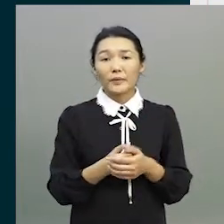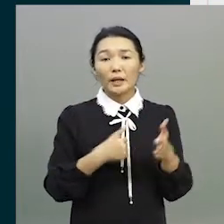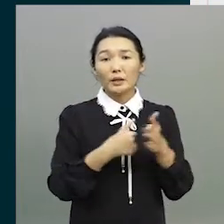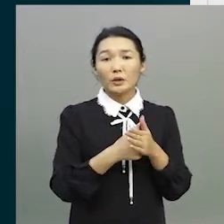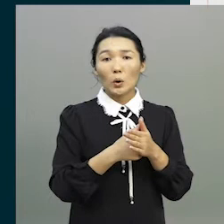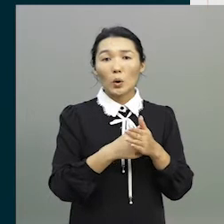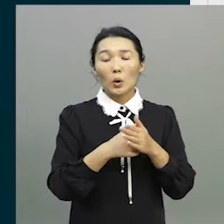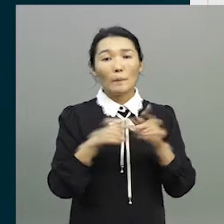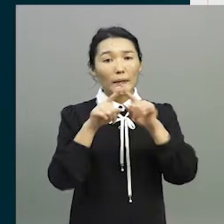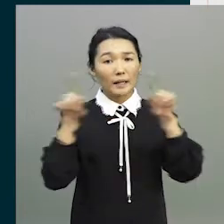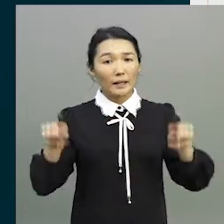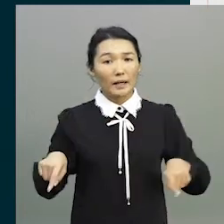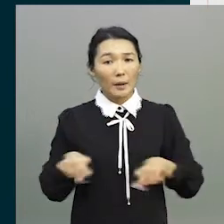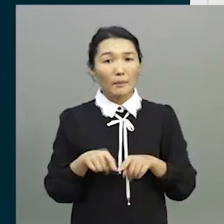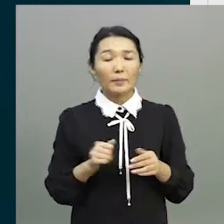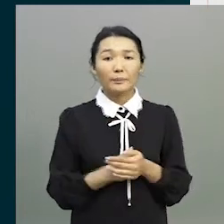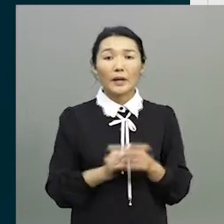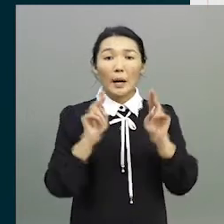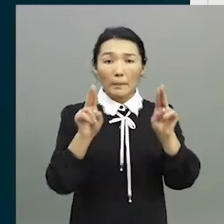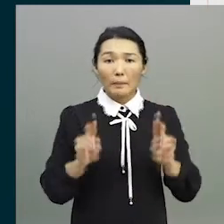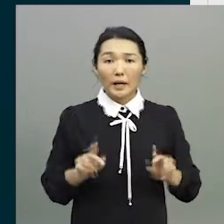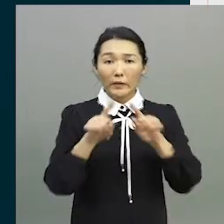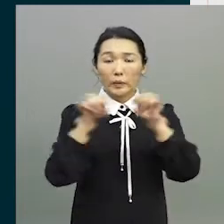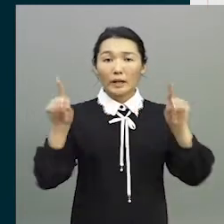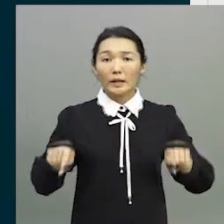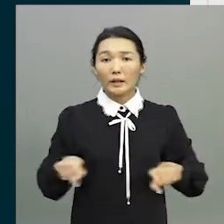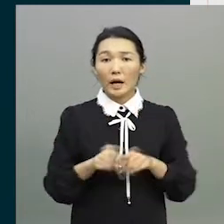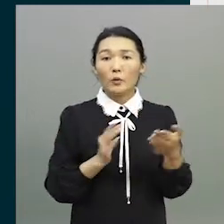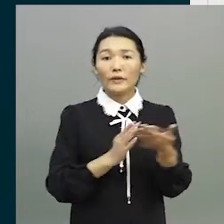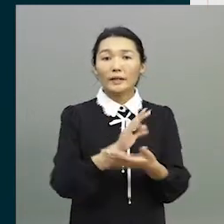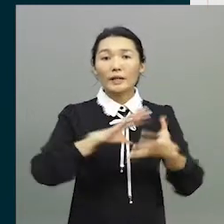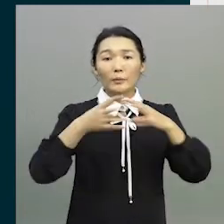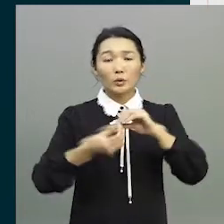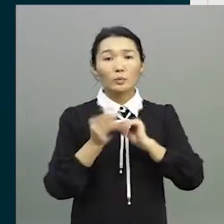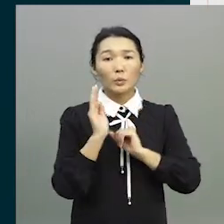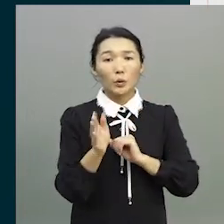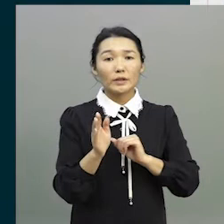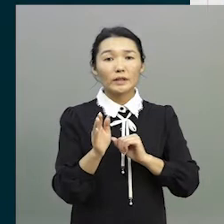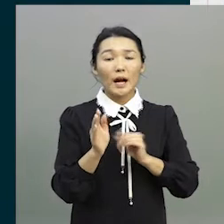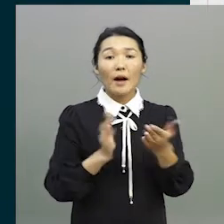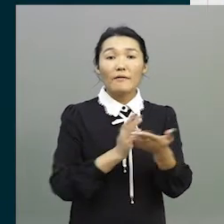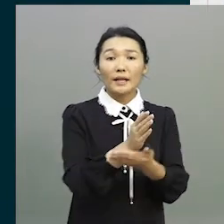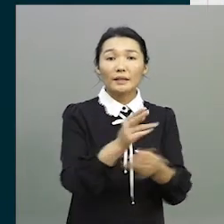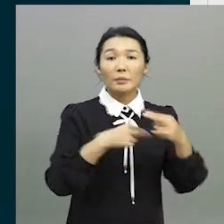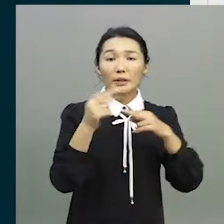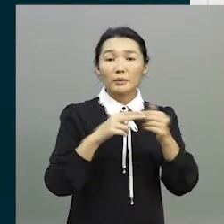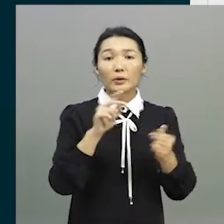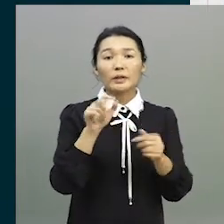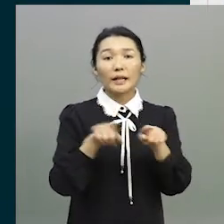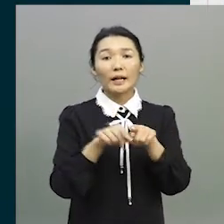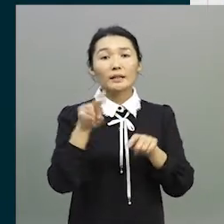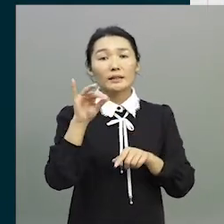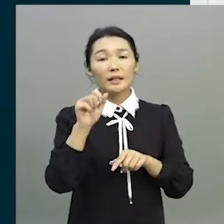параллелограмма по правилу параллелограмма вектором суммы будет вектор построены как диагональ параллелограмма